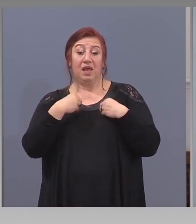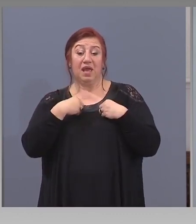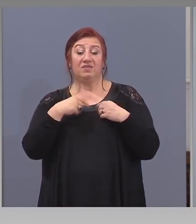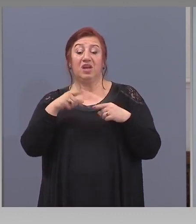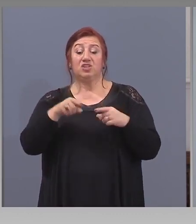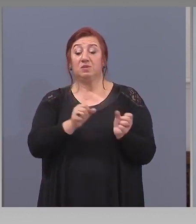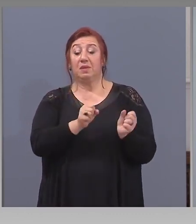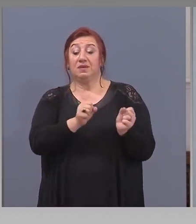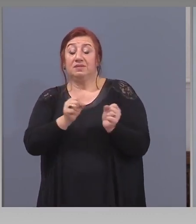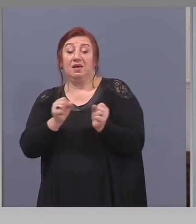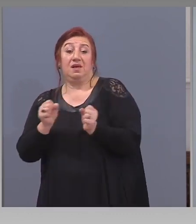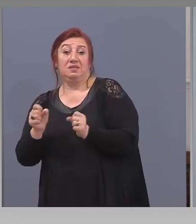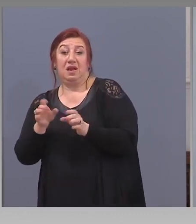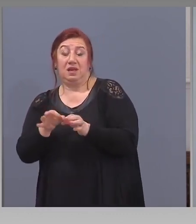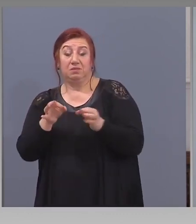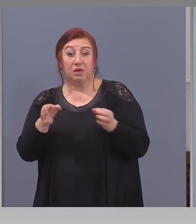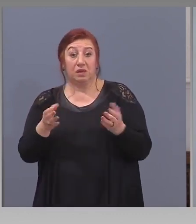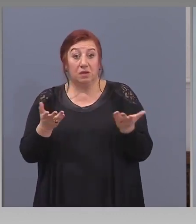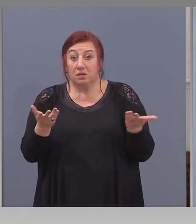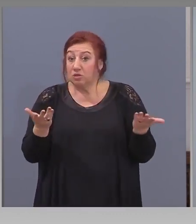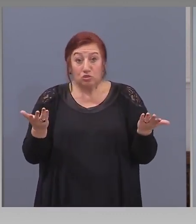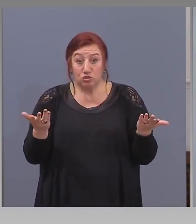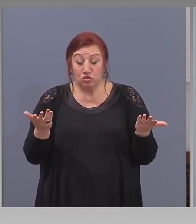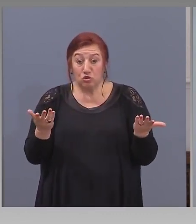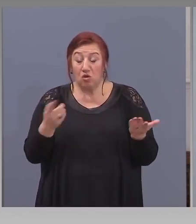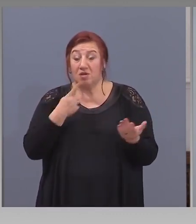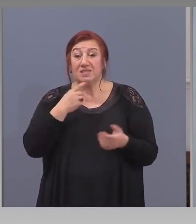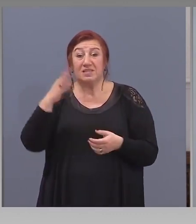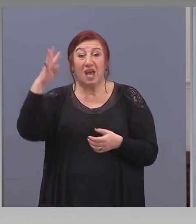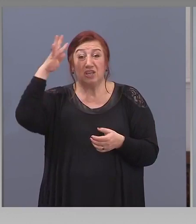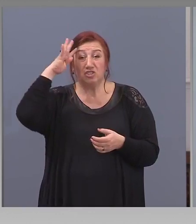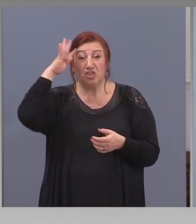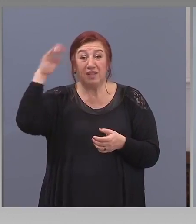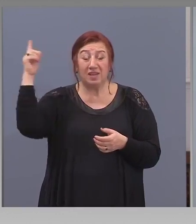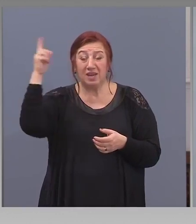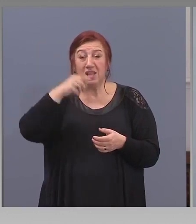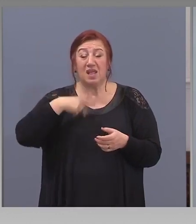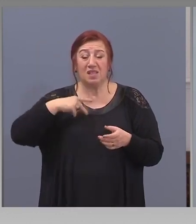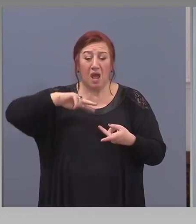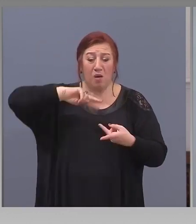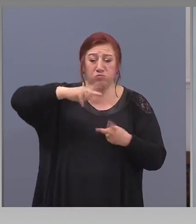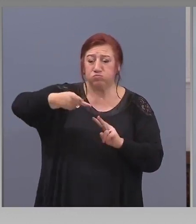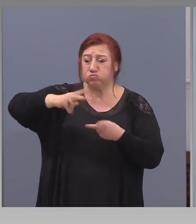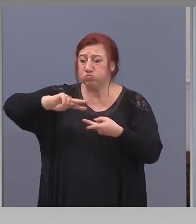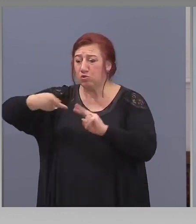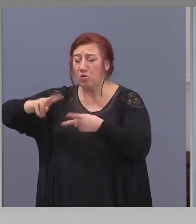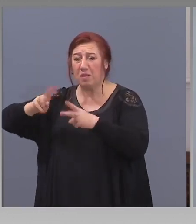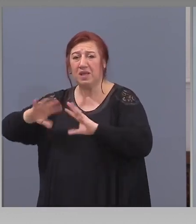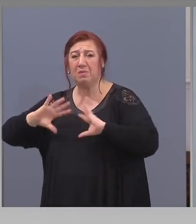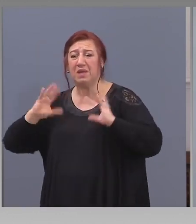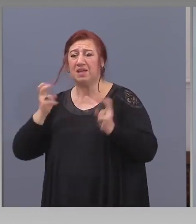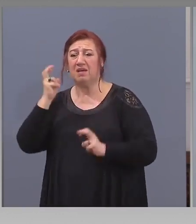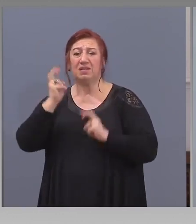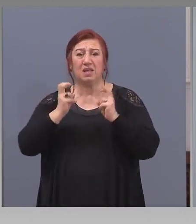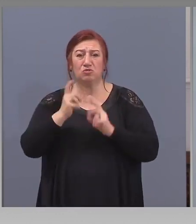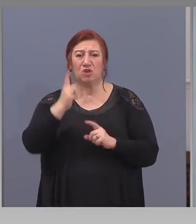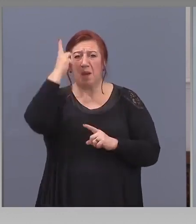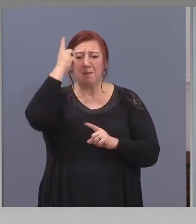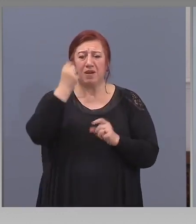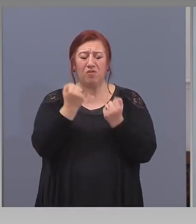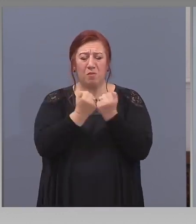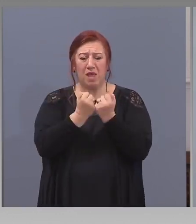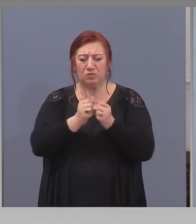Защо? Защото само за 4 дена реорганизирахме цяла индустрия да произвежда по 1 000 000